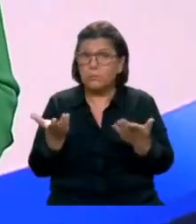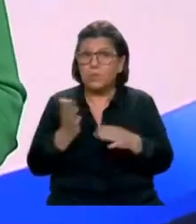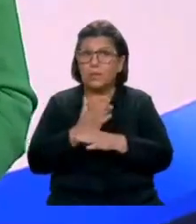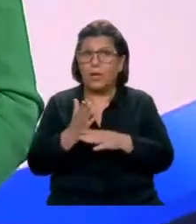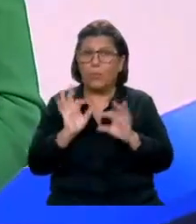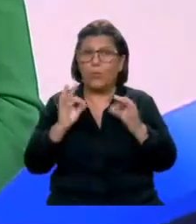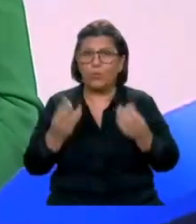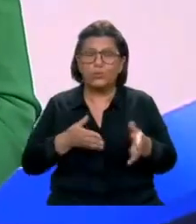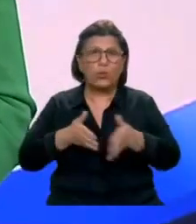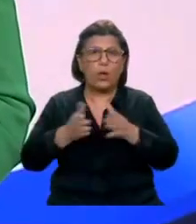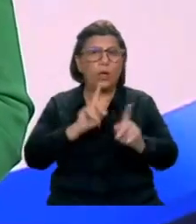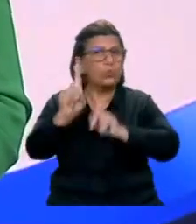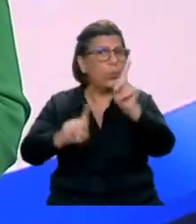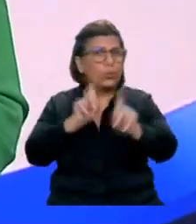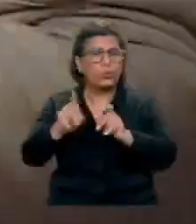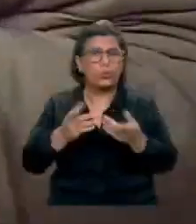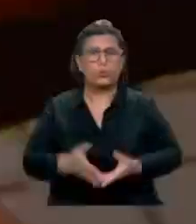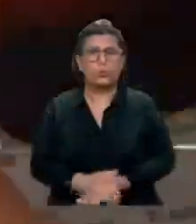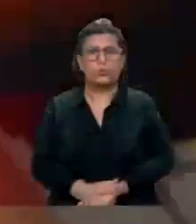olduk? Sokağa sorduk.